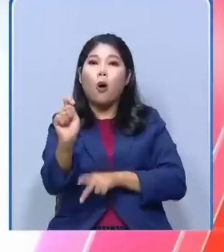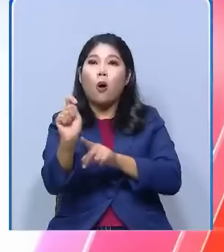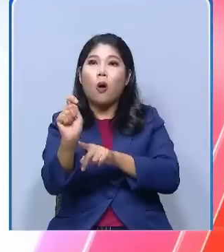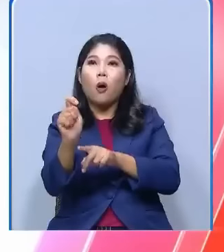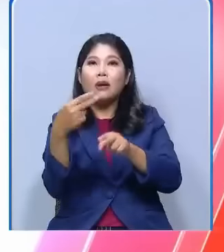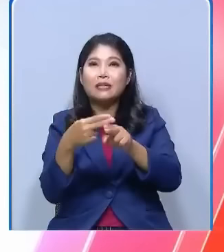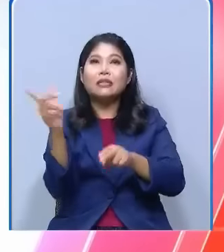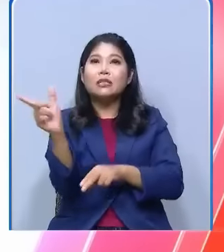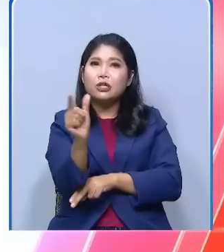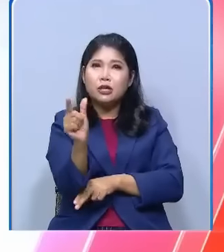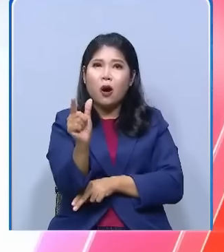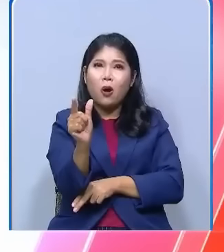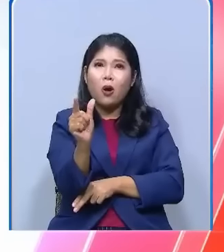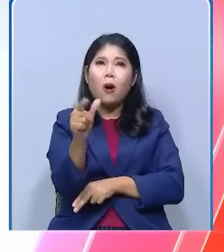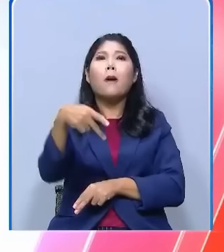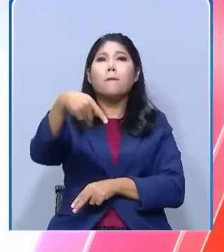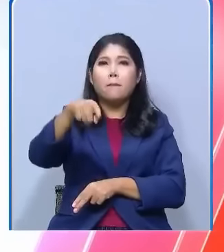เพิ่มมาอีกแล้วนะฮะ